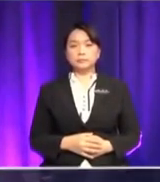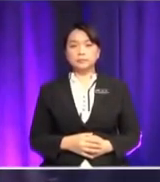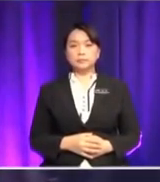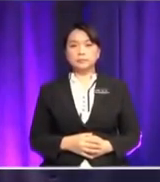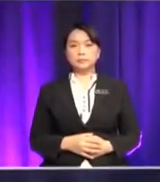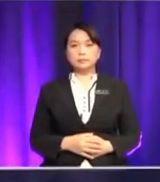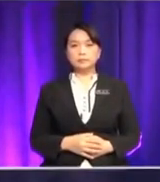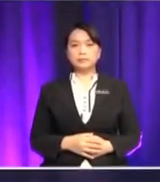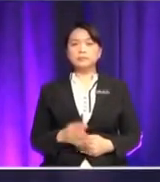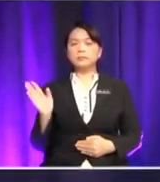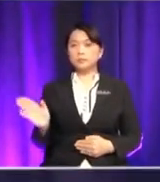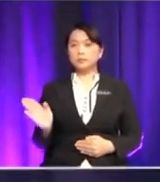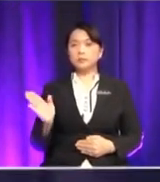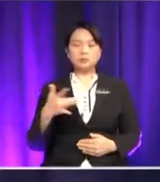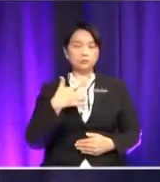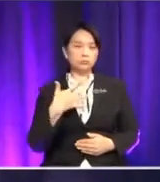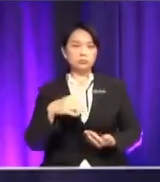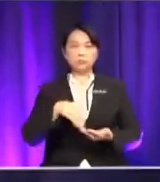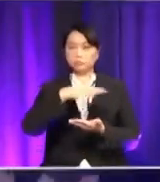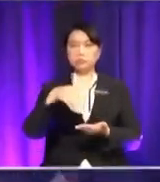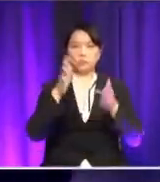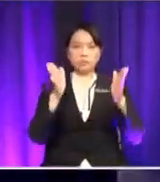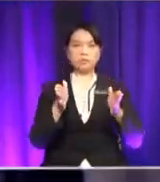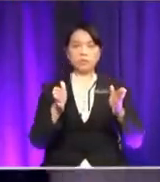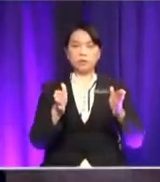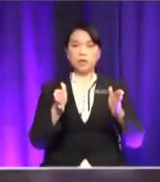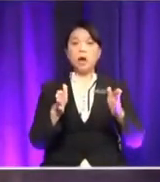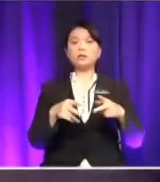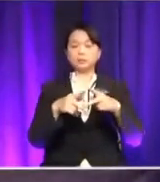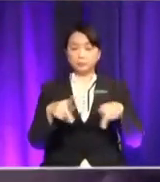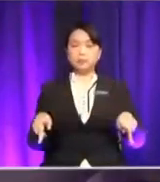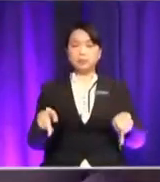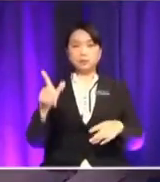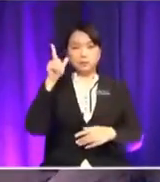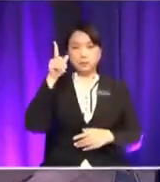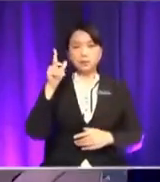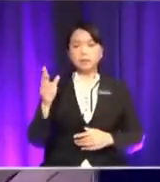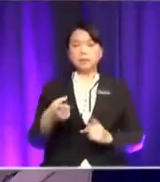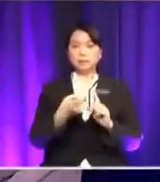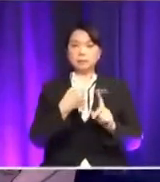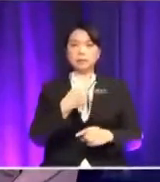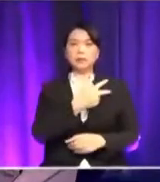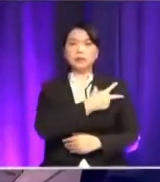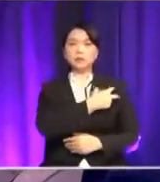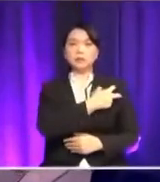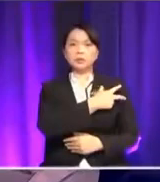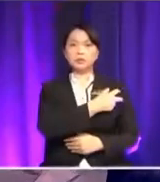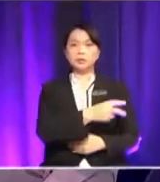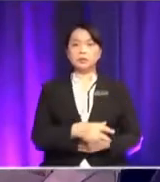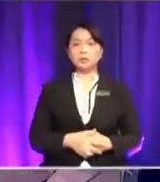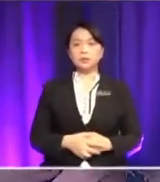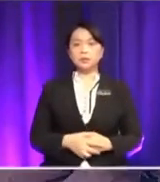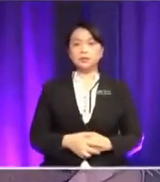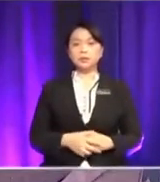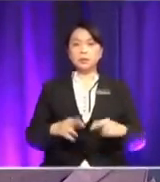saya rasa semua orang pernah lihat gunung ini dia daripada Indonesia ada pada Indonesia so ini Bumbung